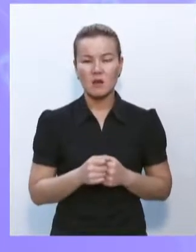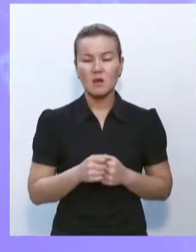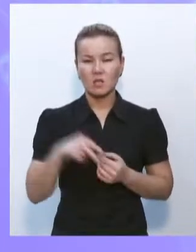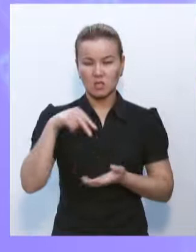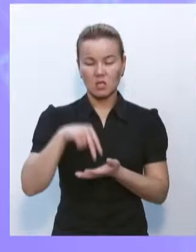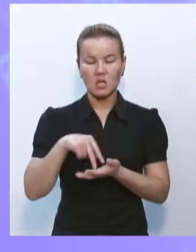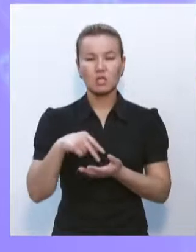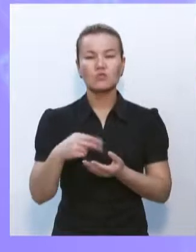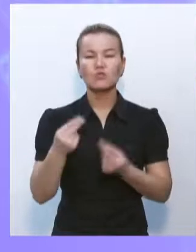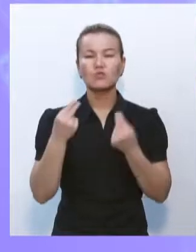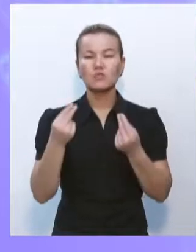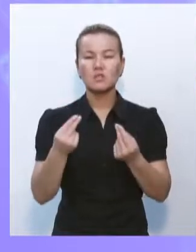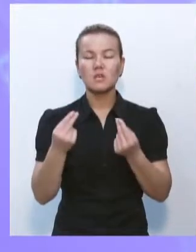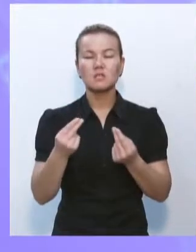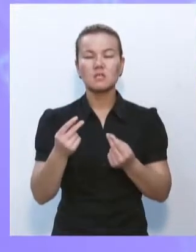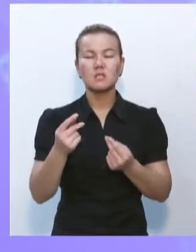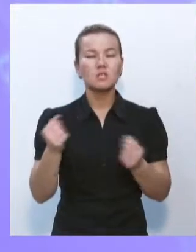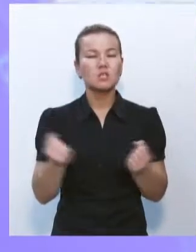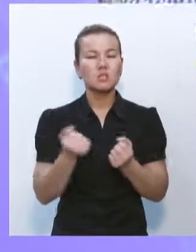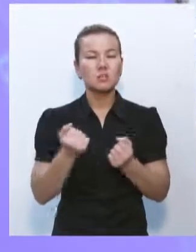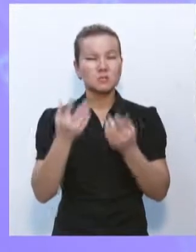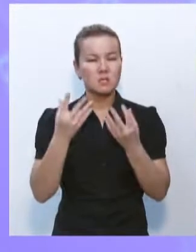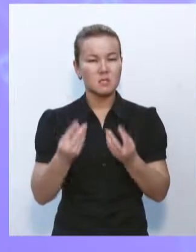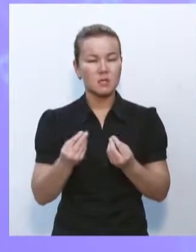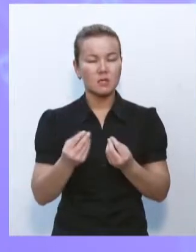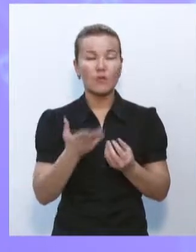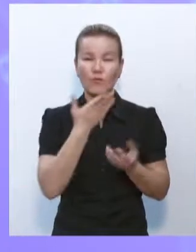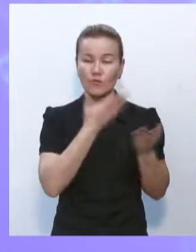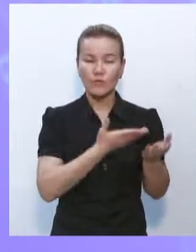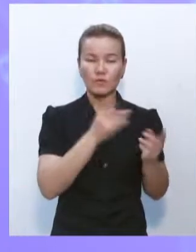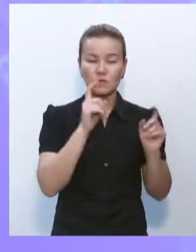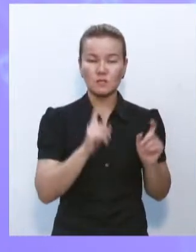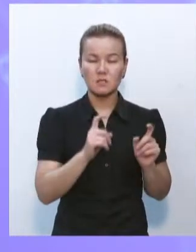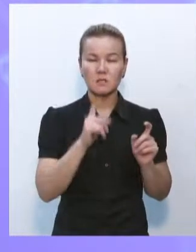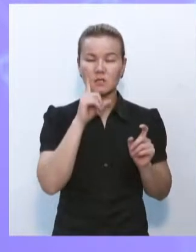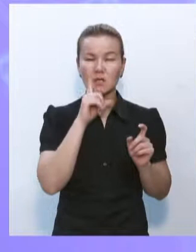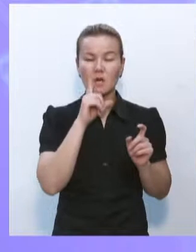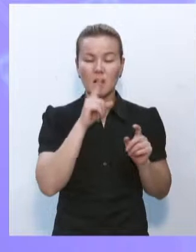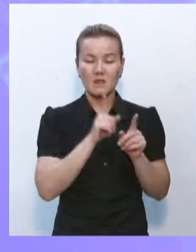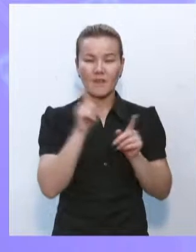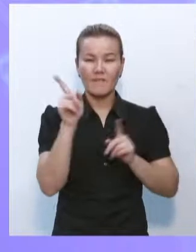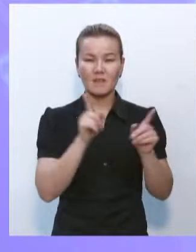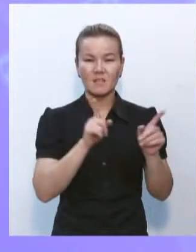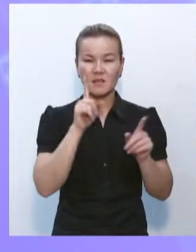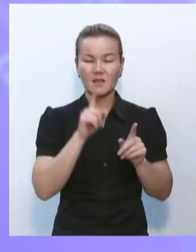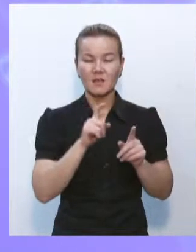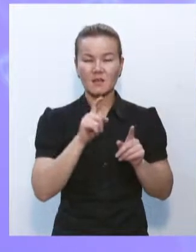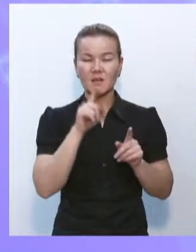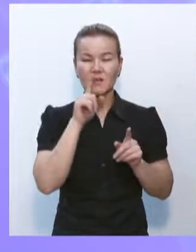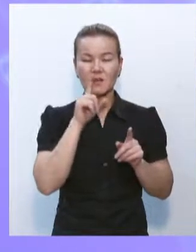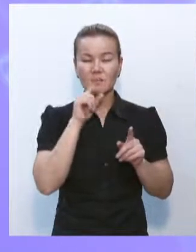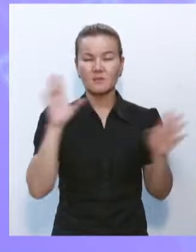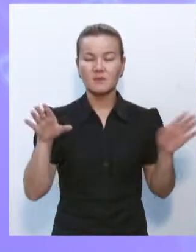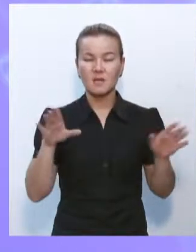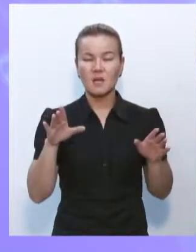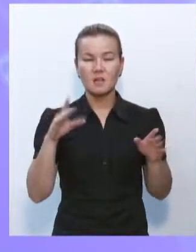Стоит чудесный зимний денек. Вот сидят на ветках птички. На голове